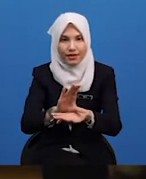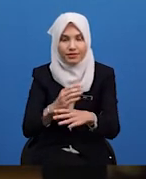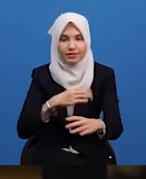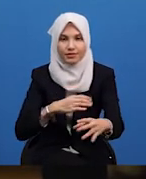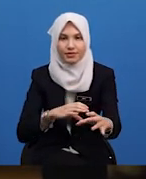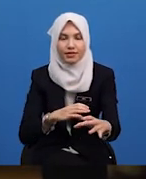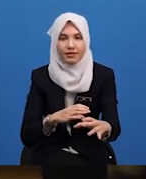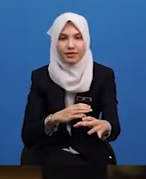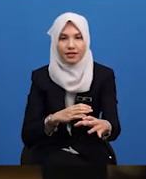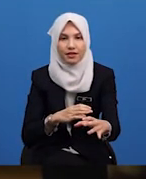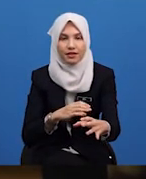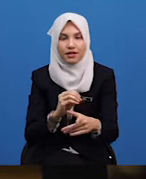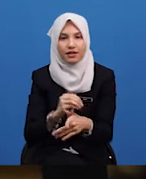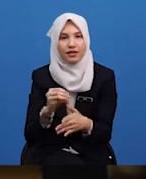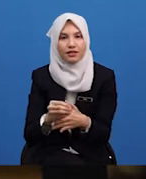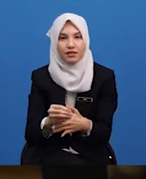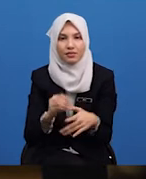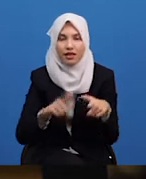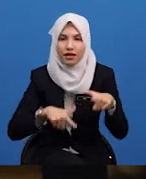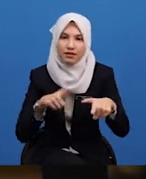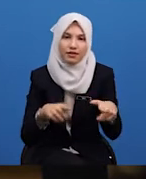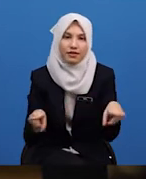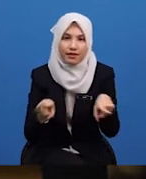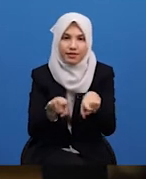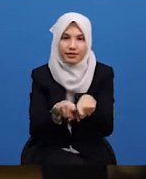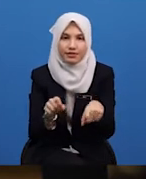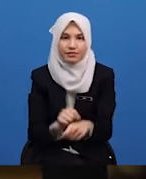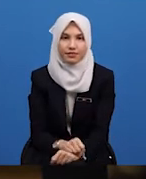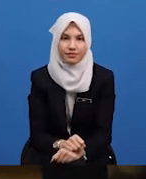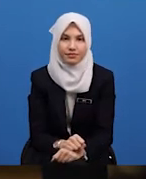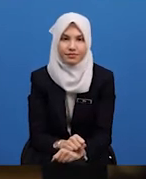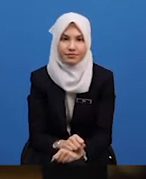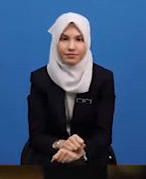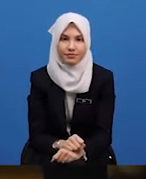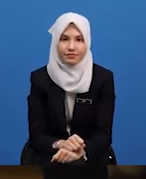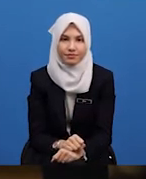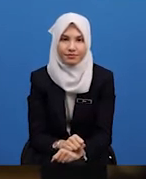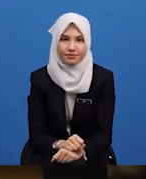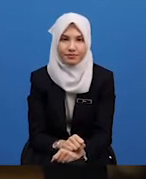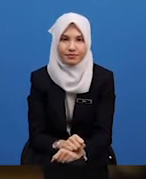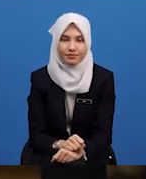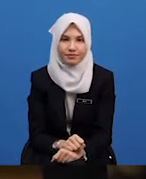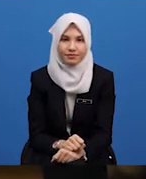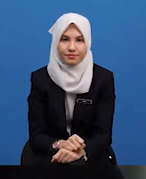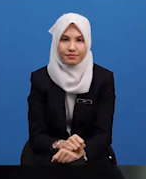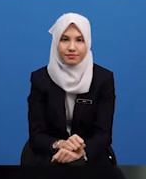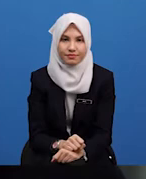ataupun langkah-langkah penjarian yang sama. Saya akan tunjukkan bagaimana kita melakukannya. Daripada posisi pertama,